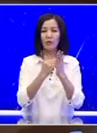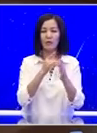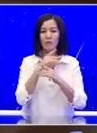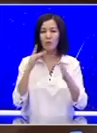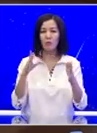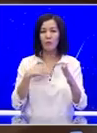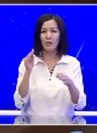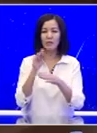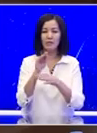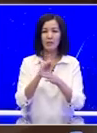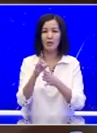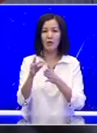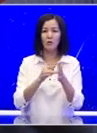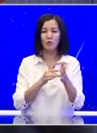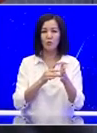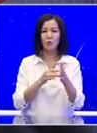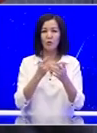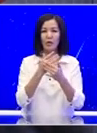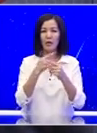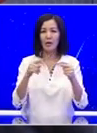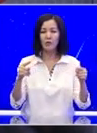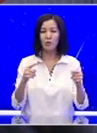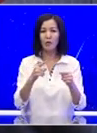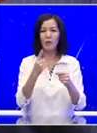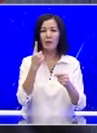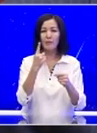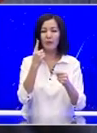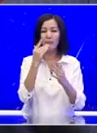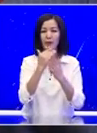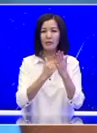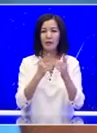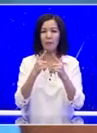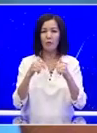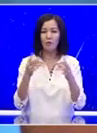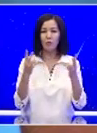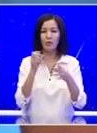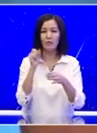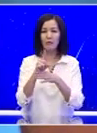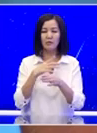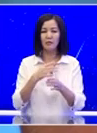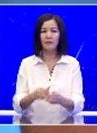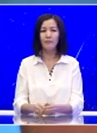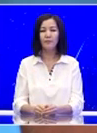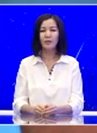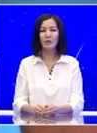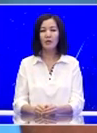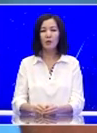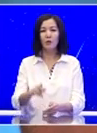сынады. Үкіметке шұғыл әмбебап бір ғана бағдарлама құруға тапсырма берді. Менің